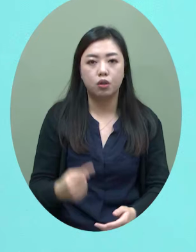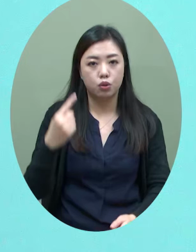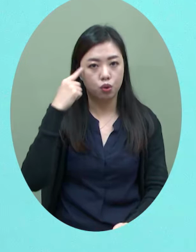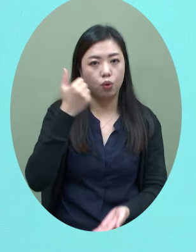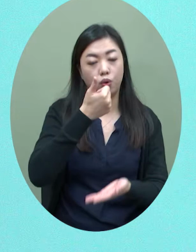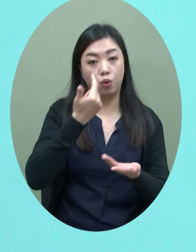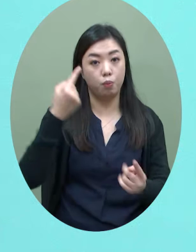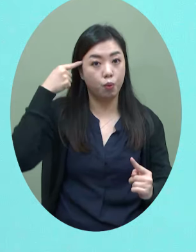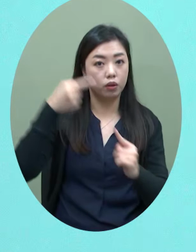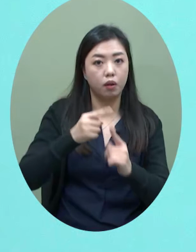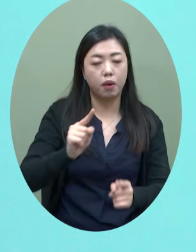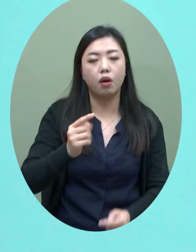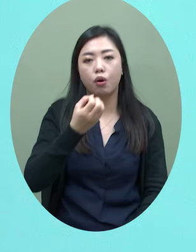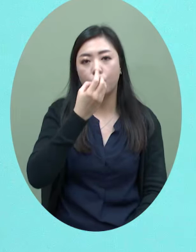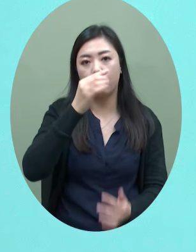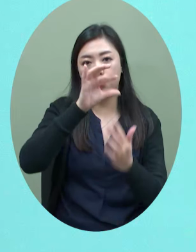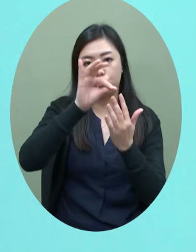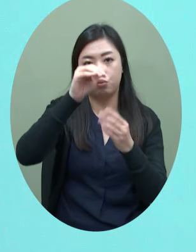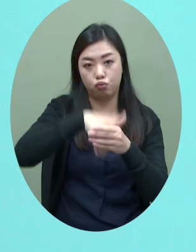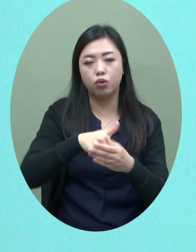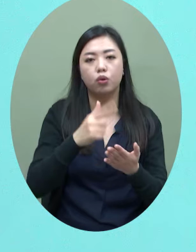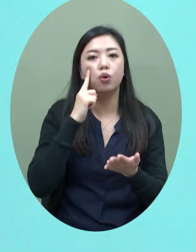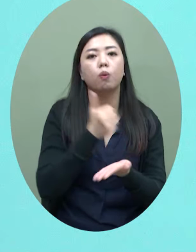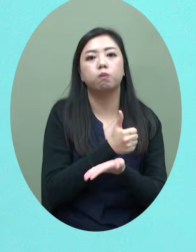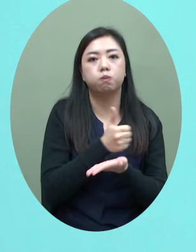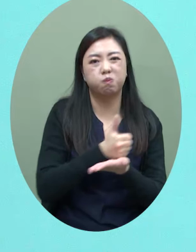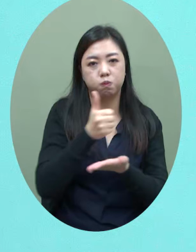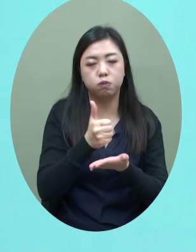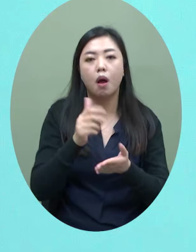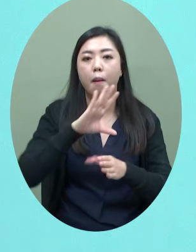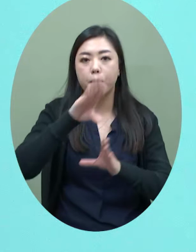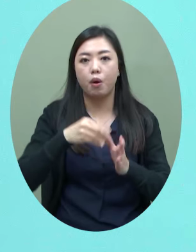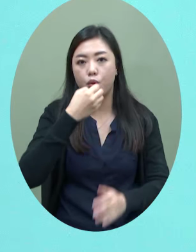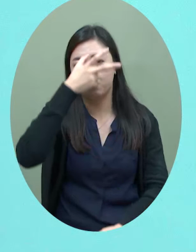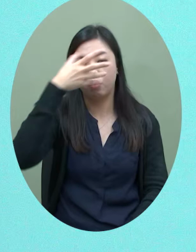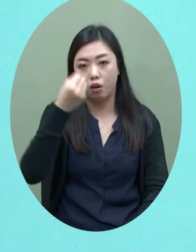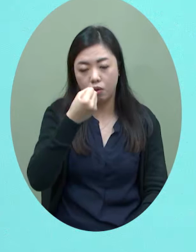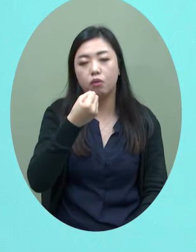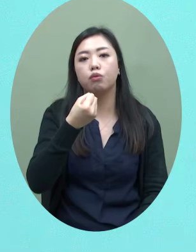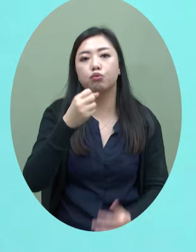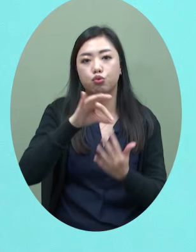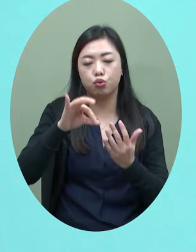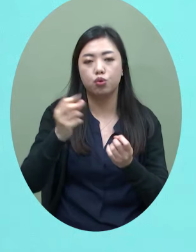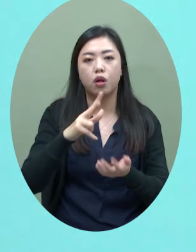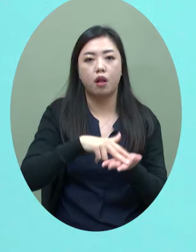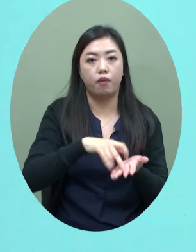善香港嘅選舉制度，係包括行政長官選舉同埋立法會嘅選